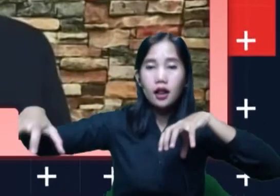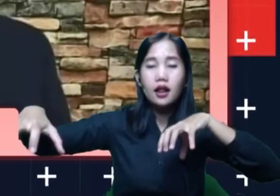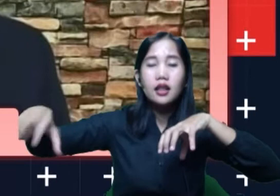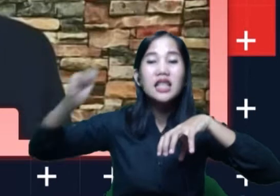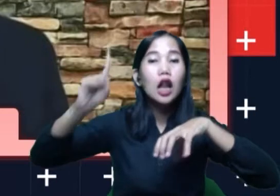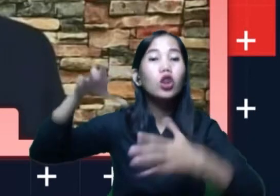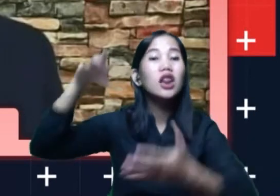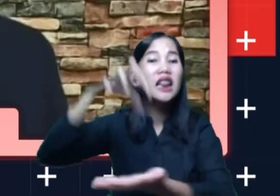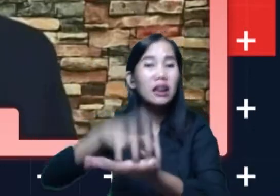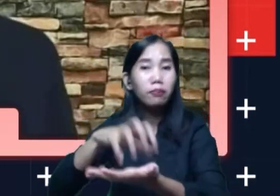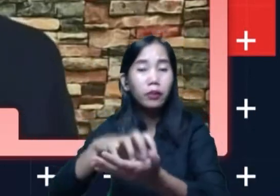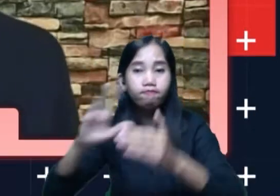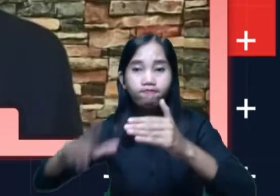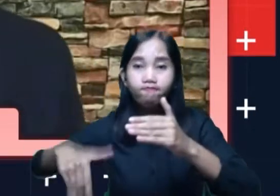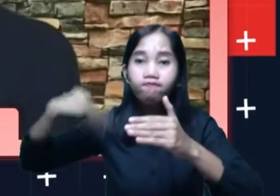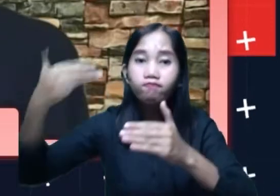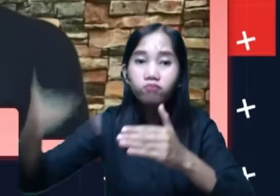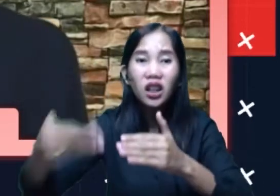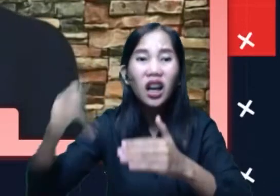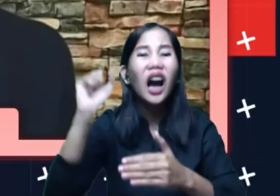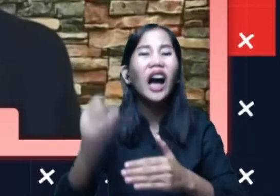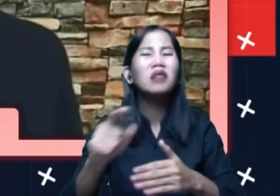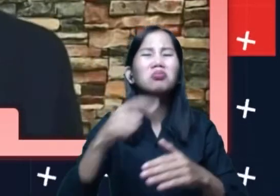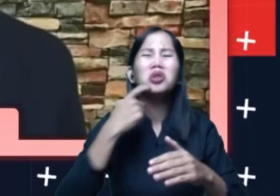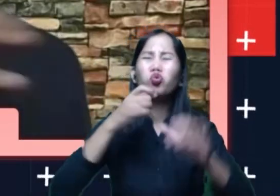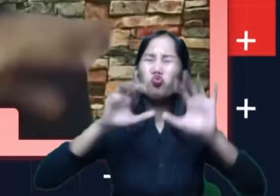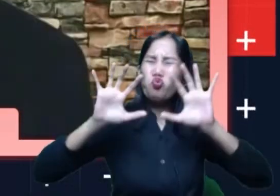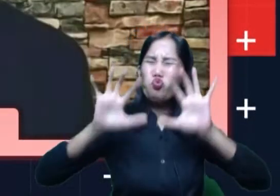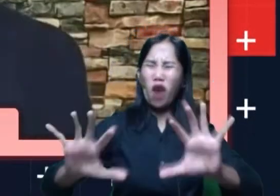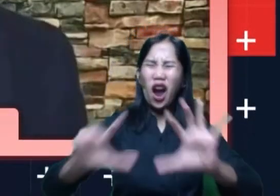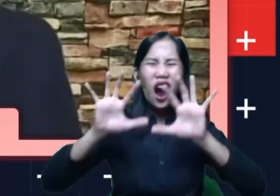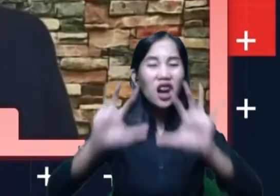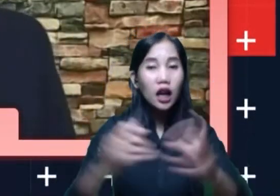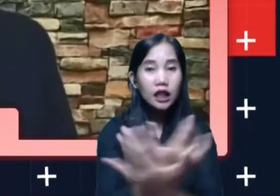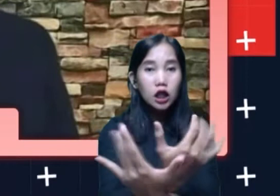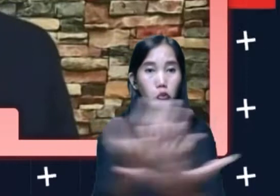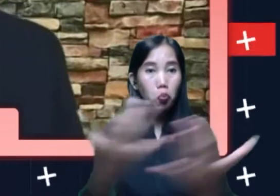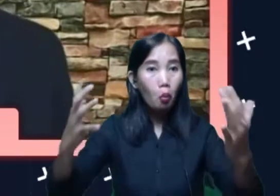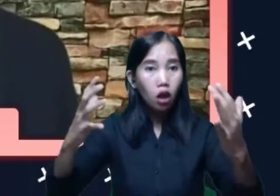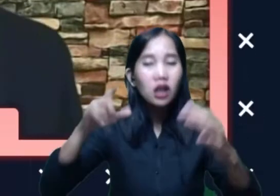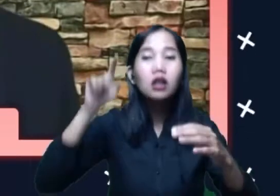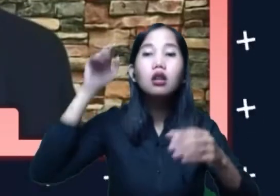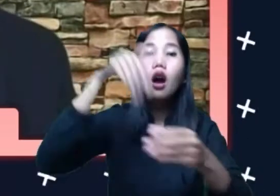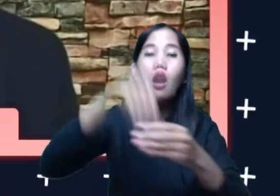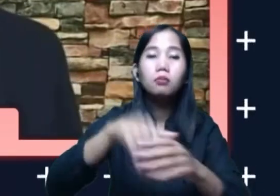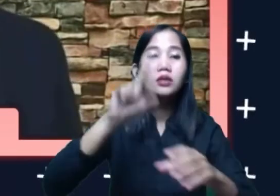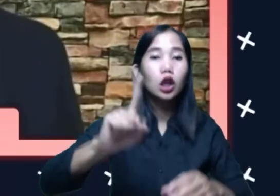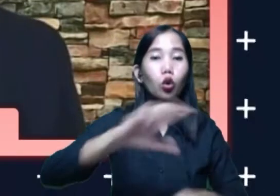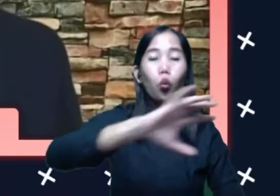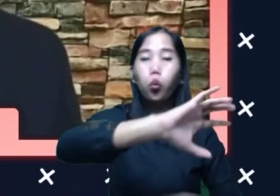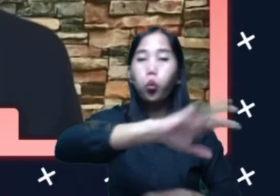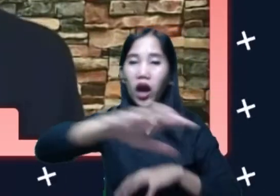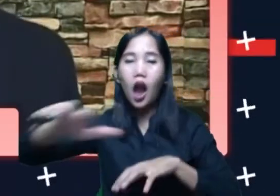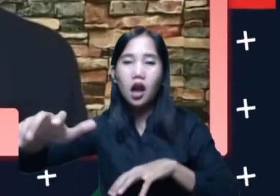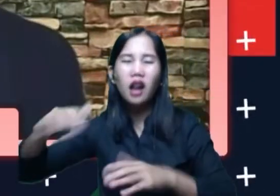tertentu, maka wilayah itu disebut sebuah daerah, lalu kemudian beberapa daerah kemudian akan